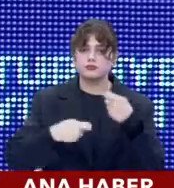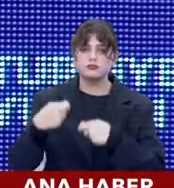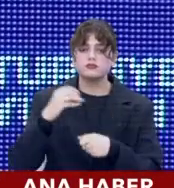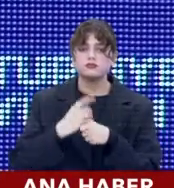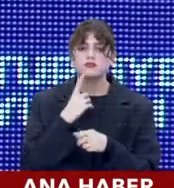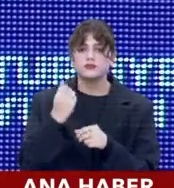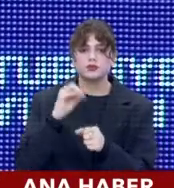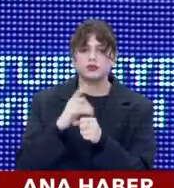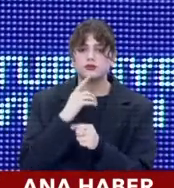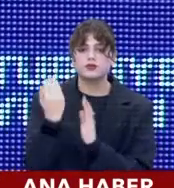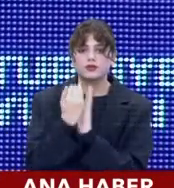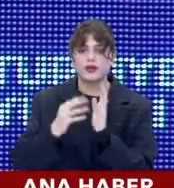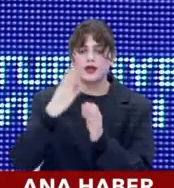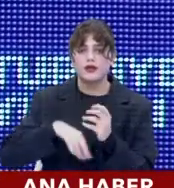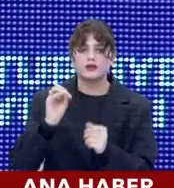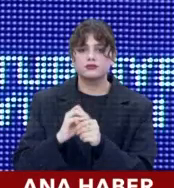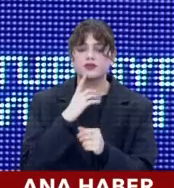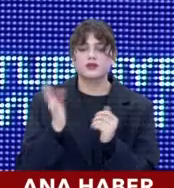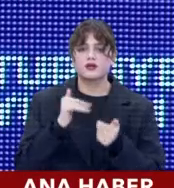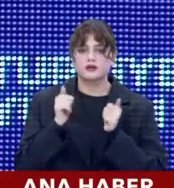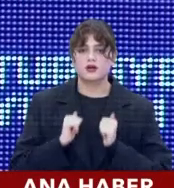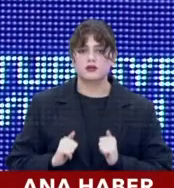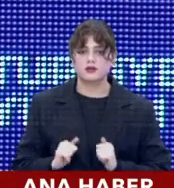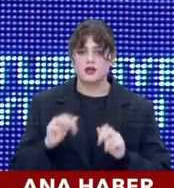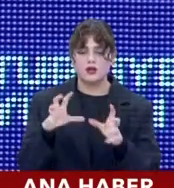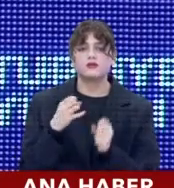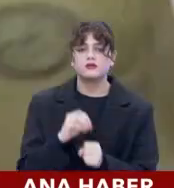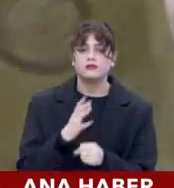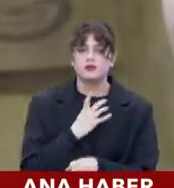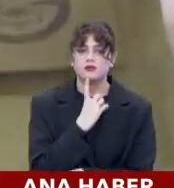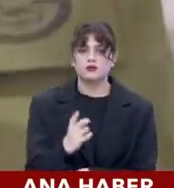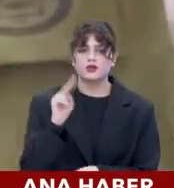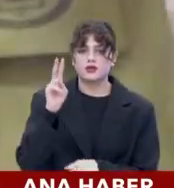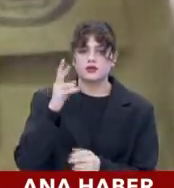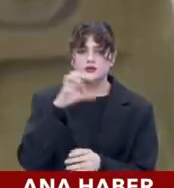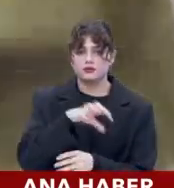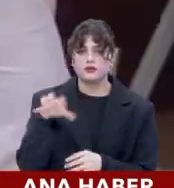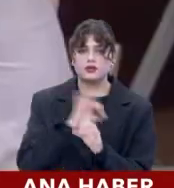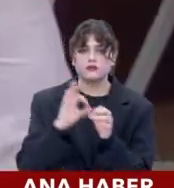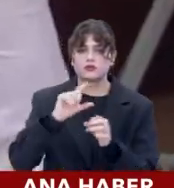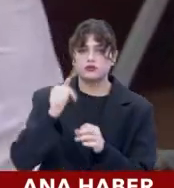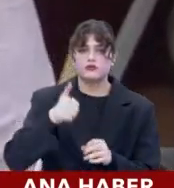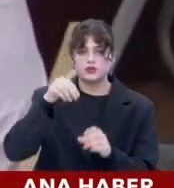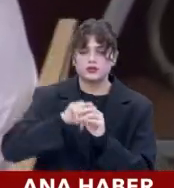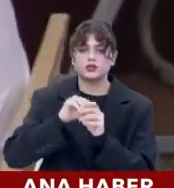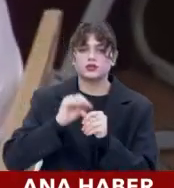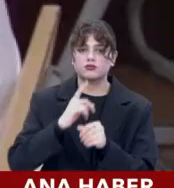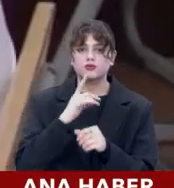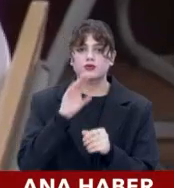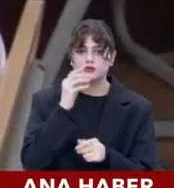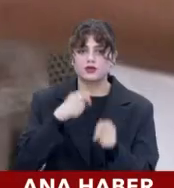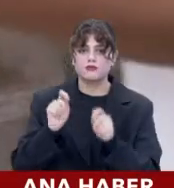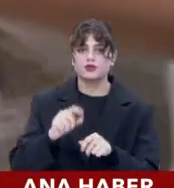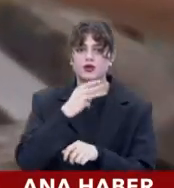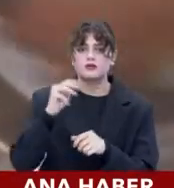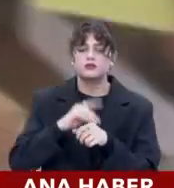yatırımcılarımız finansman kaynaklarına daha rahat erişebilecektir. İki turda tamamlanan Cumhurbaşkanlığı seçimlerine de değinen